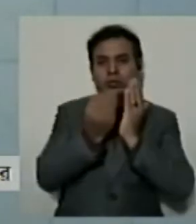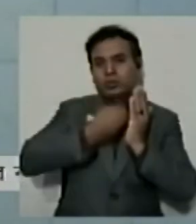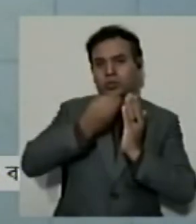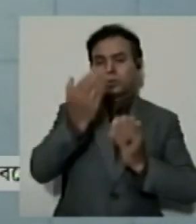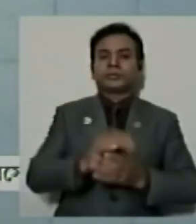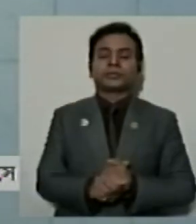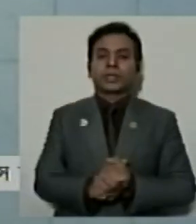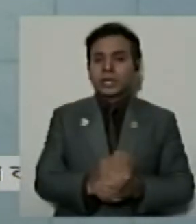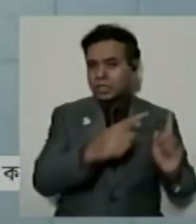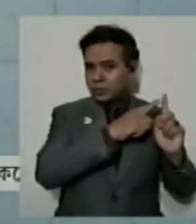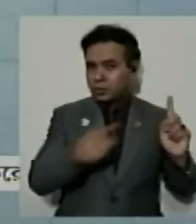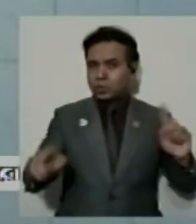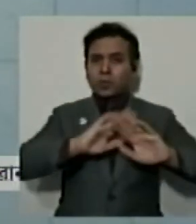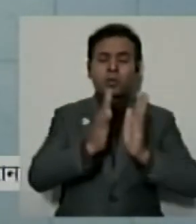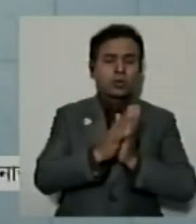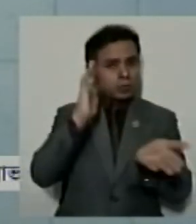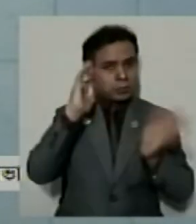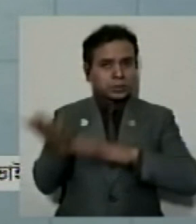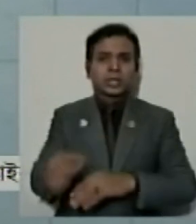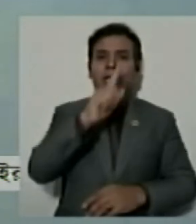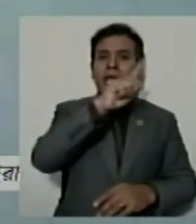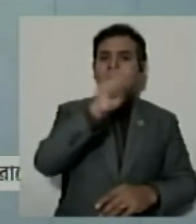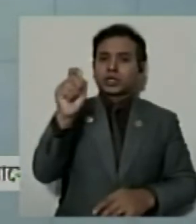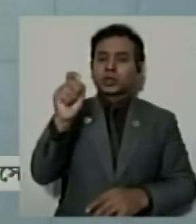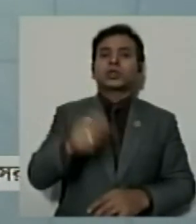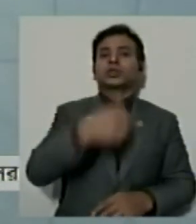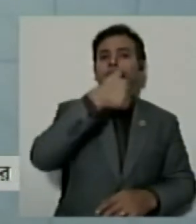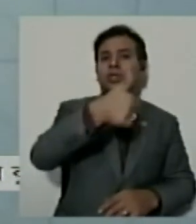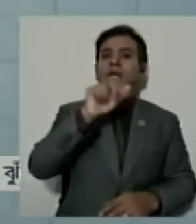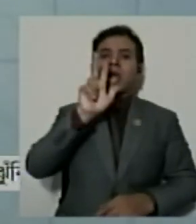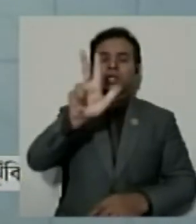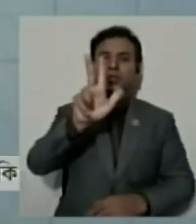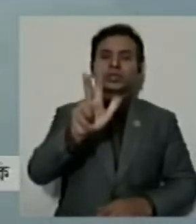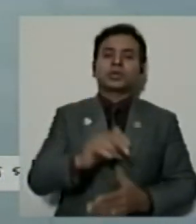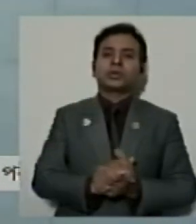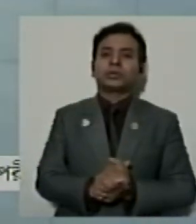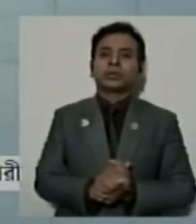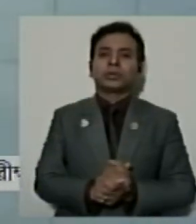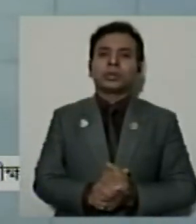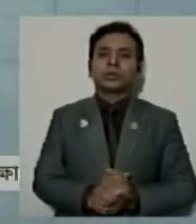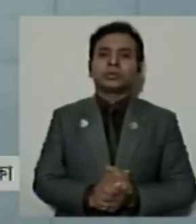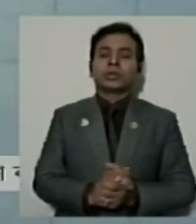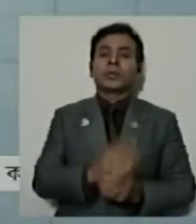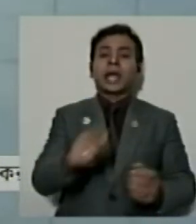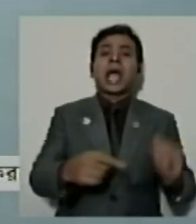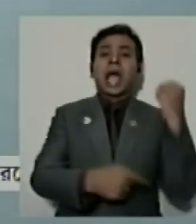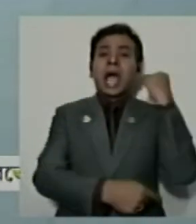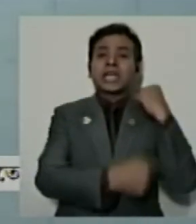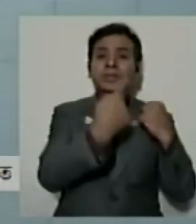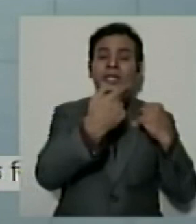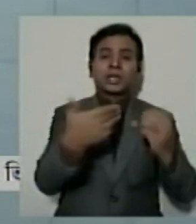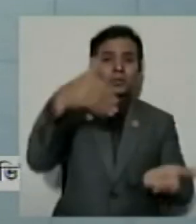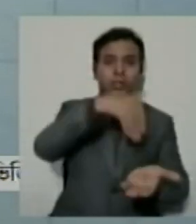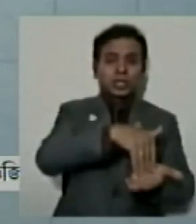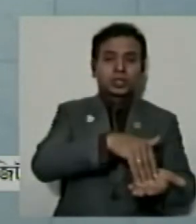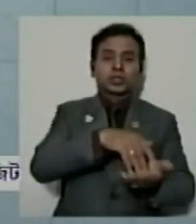গত হাসপাতালে ভর্তি রোগীদের মধ্যে সুস্থ হয়েছেন 10 জন এবং এ পর্যন্ত 160 জন। আমি এখানে আপনাদের আরেকটি তথ্য